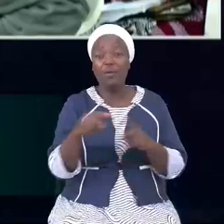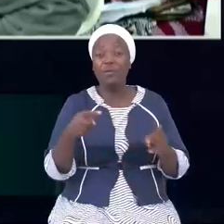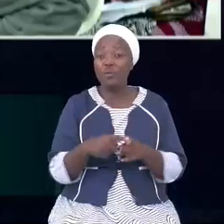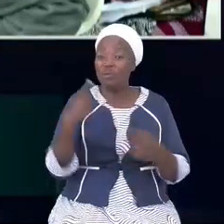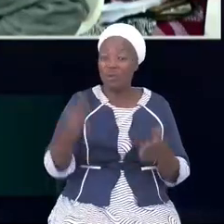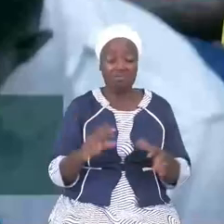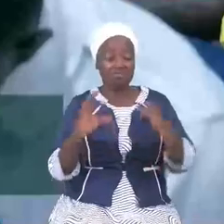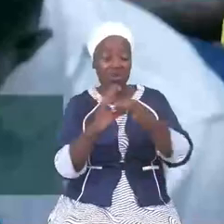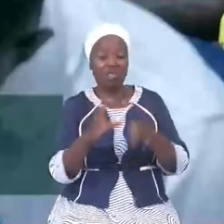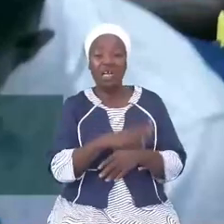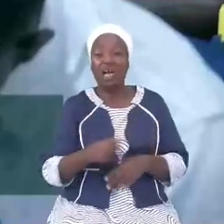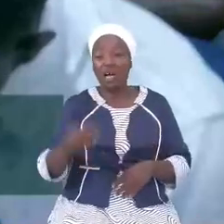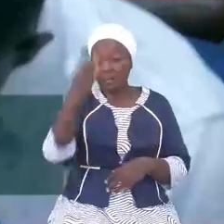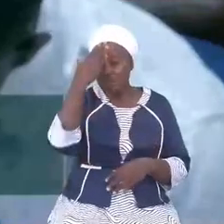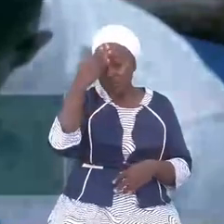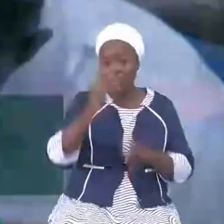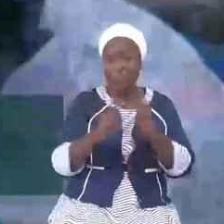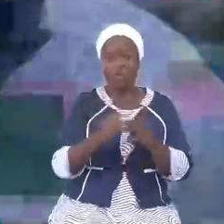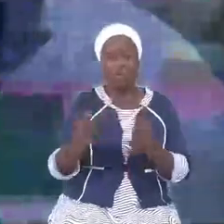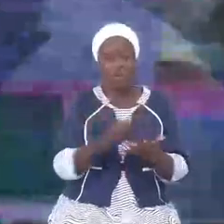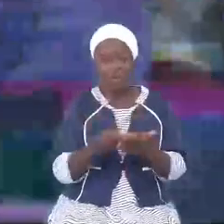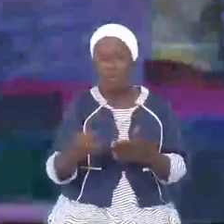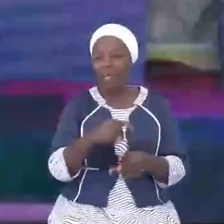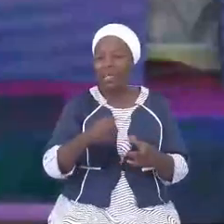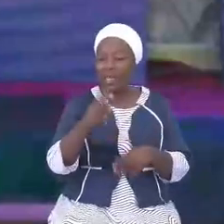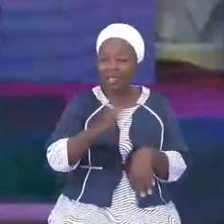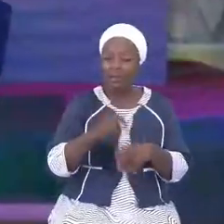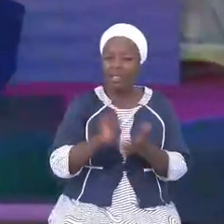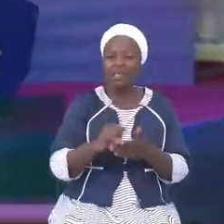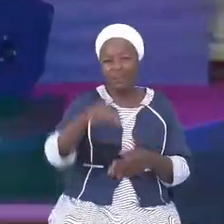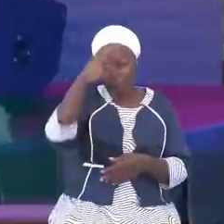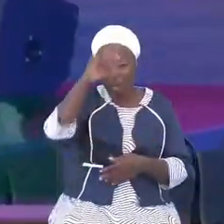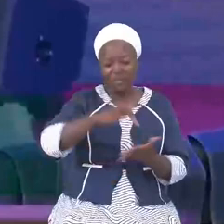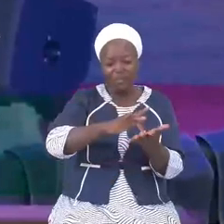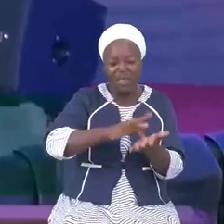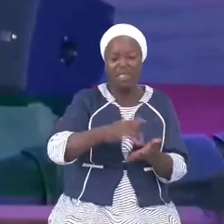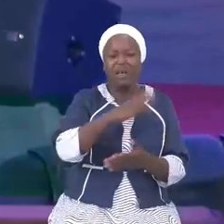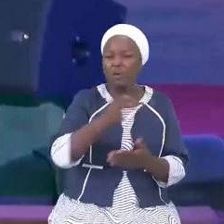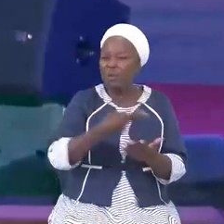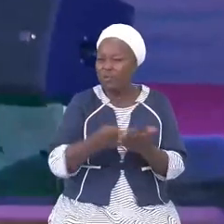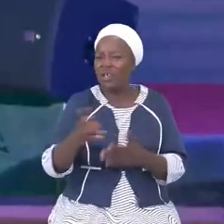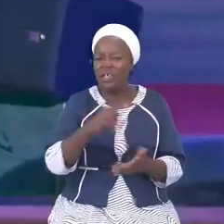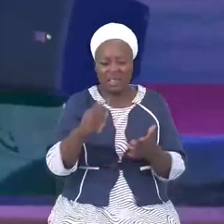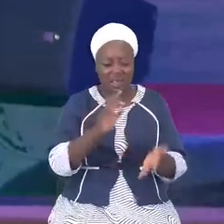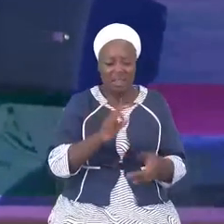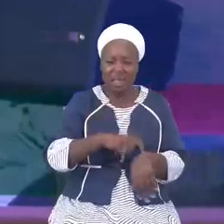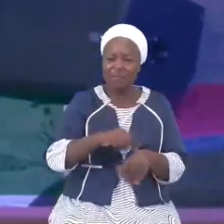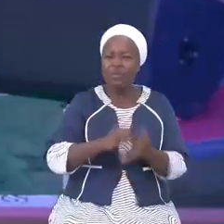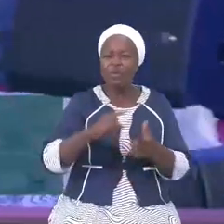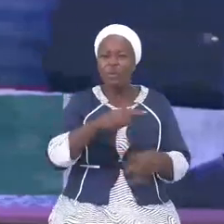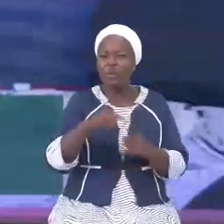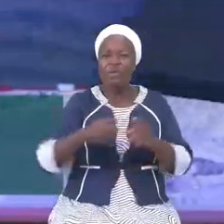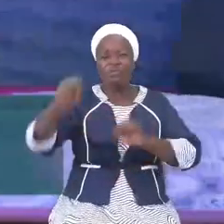l'aide humaine, les médicaments humains vont échouer. Parfois, la science échoue. Parfois